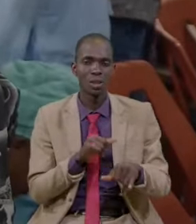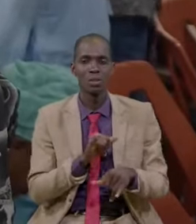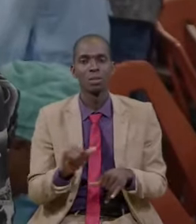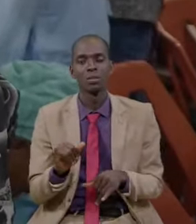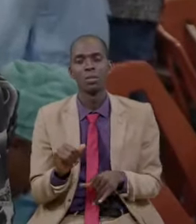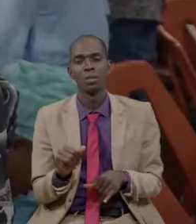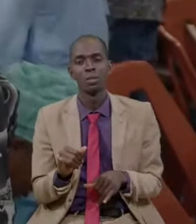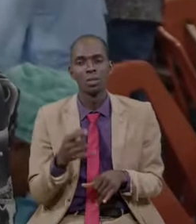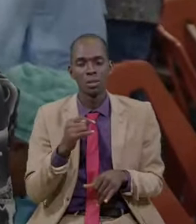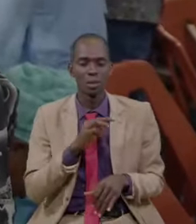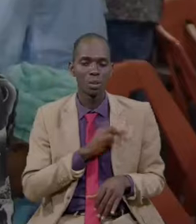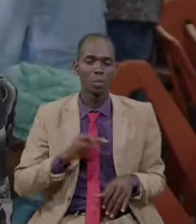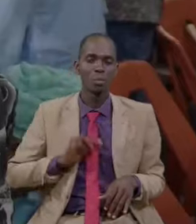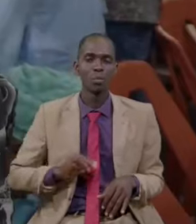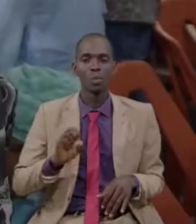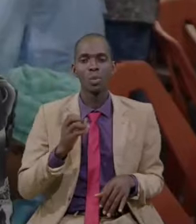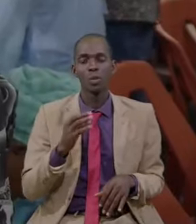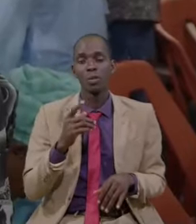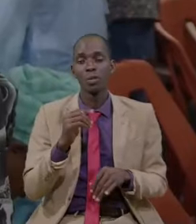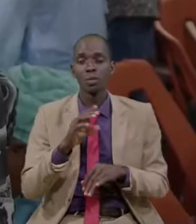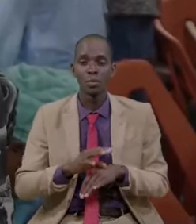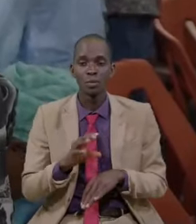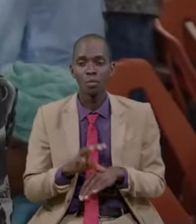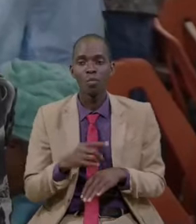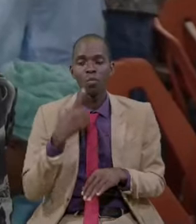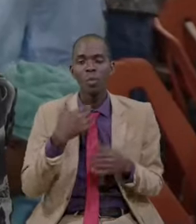Cesse de tromper les membres de l'Église.